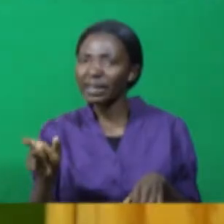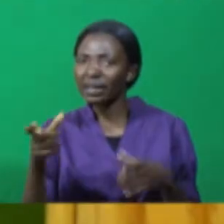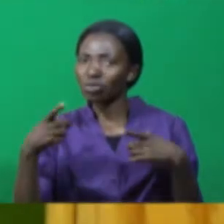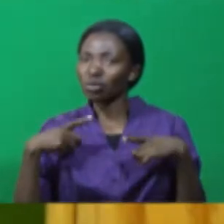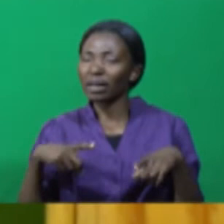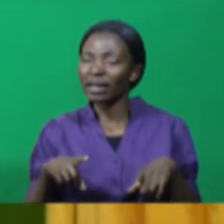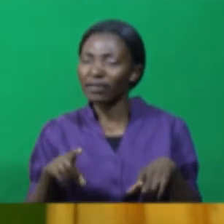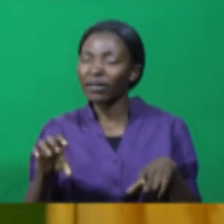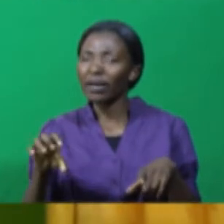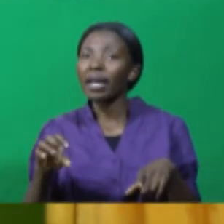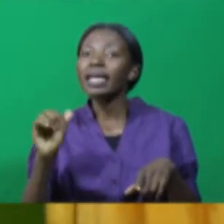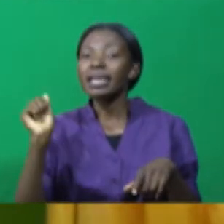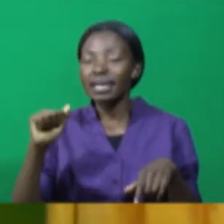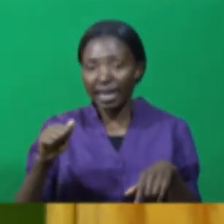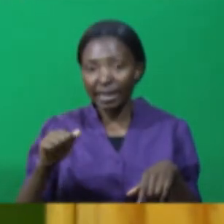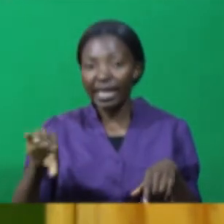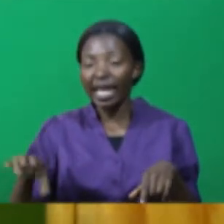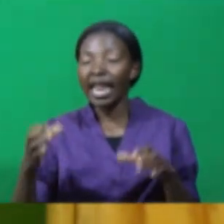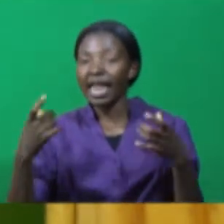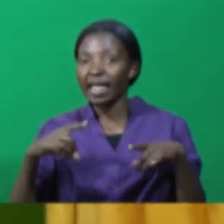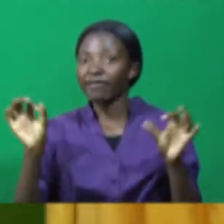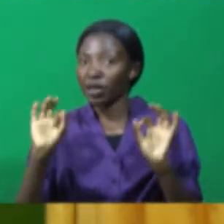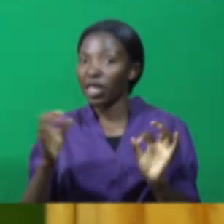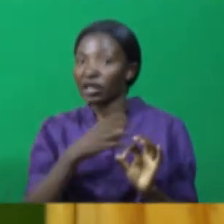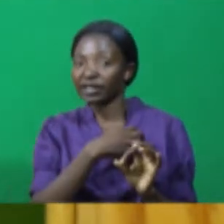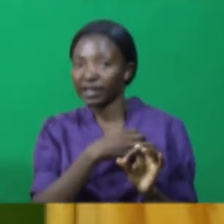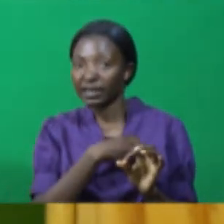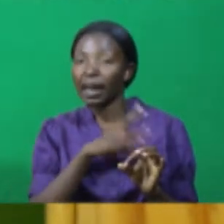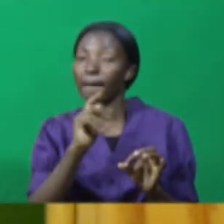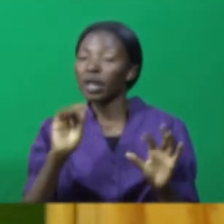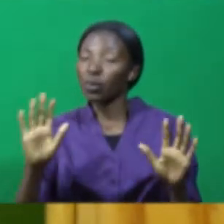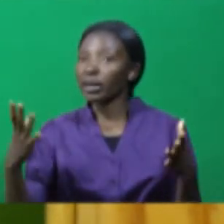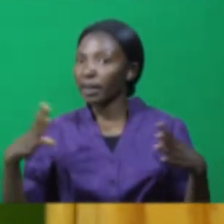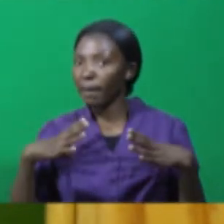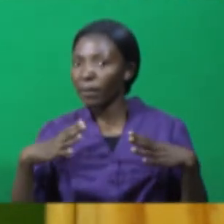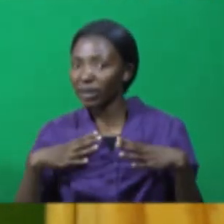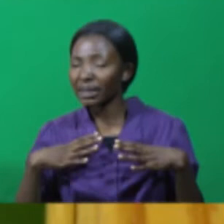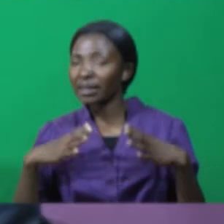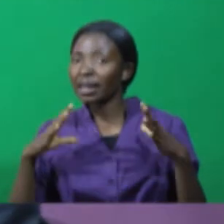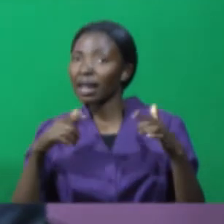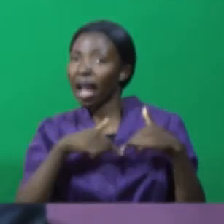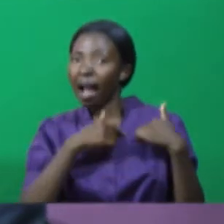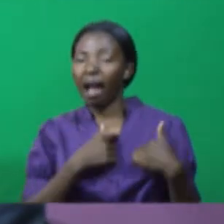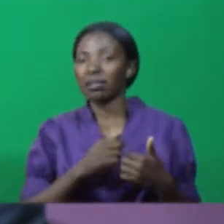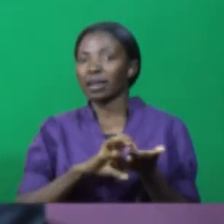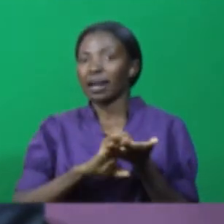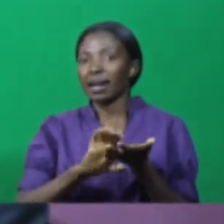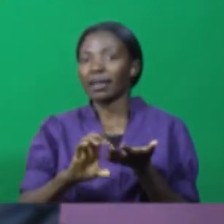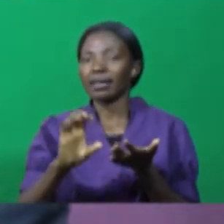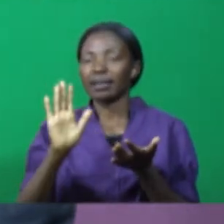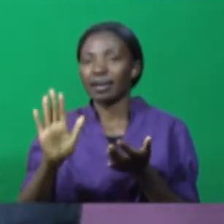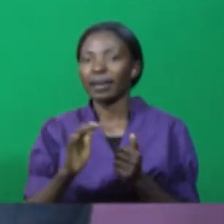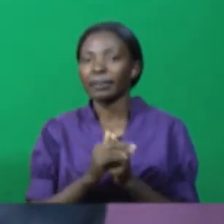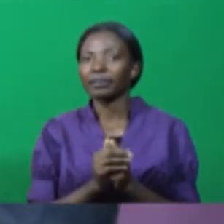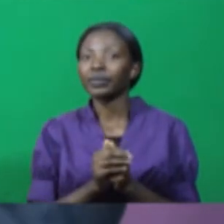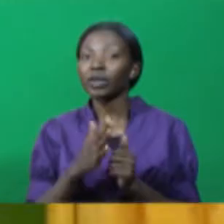angatadza zviri possible. Chinokosha ishungu dzinogara dziri pamoyo pako ndo dzinoremekedzwa naMwari. Thank you, Pastor. Handiro paona. Thank